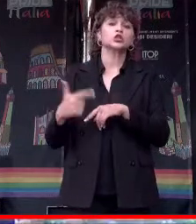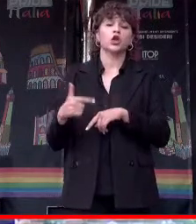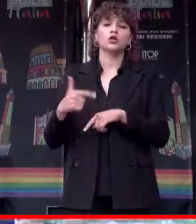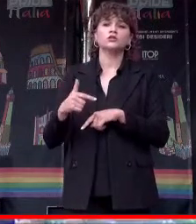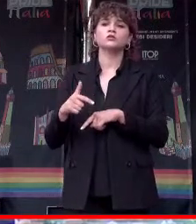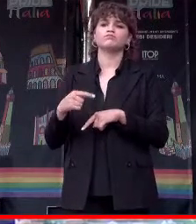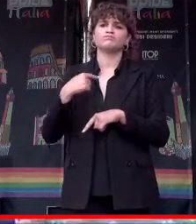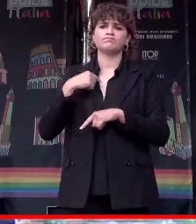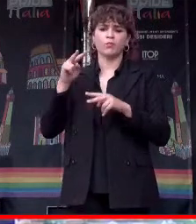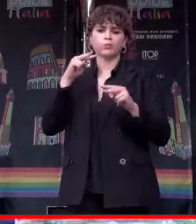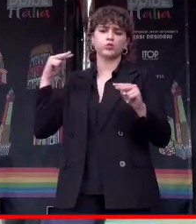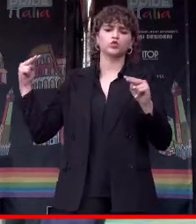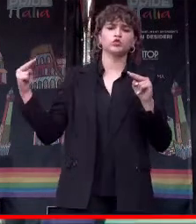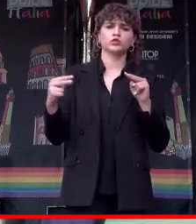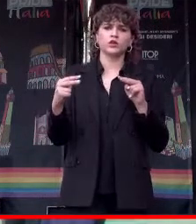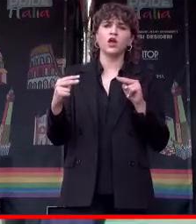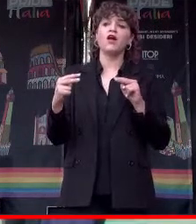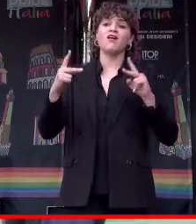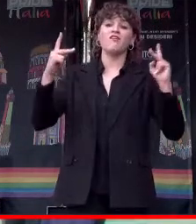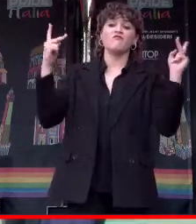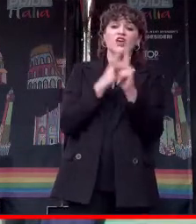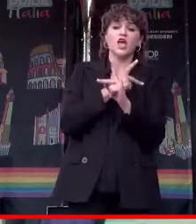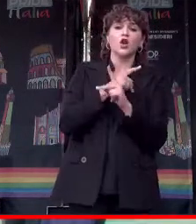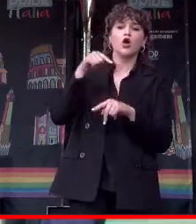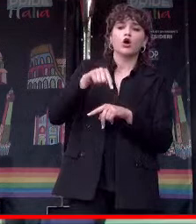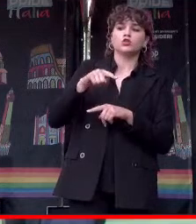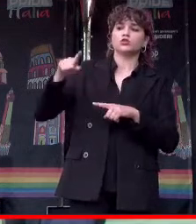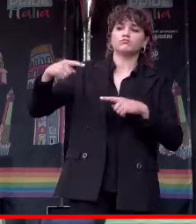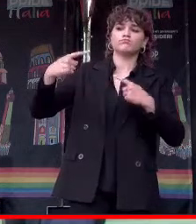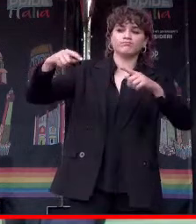vero quello che voi ci sollecitate a fare oggi, quanto